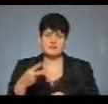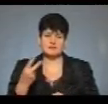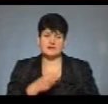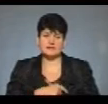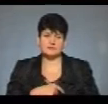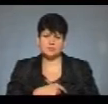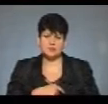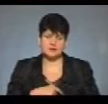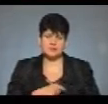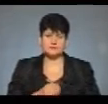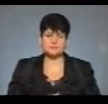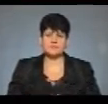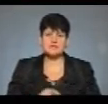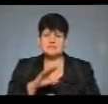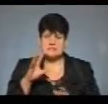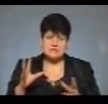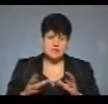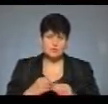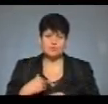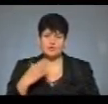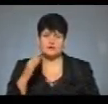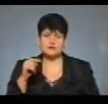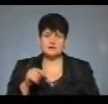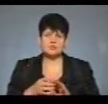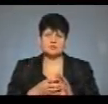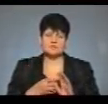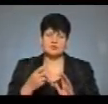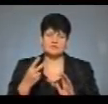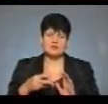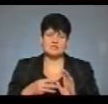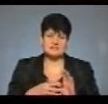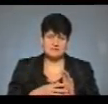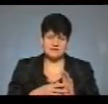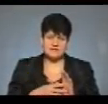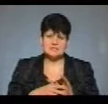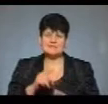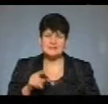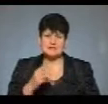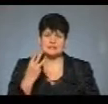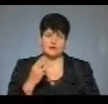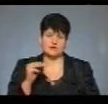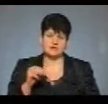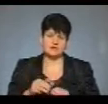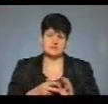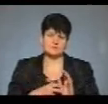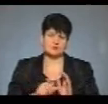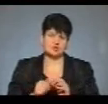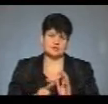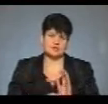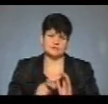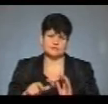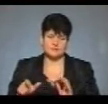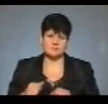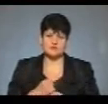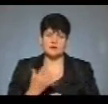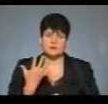депутатів на 22 округах. Загалом проголосували 1928 із понад 3716 виборців. Працювало